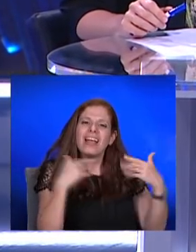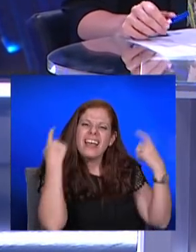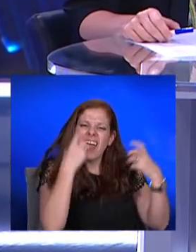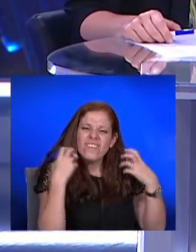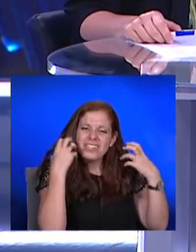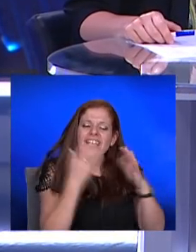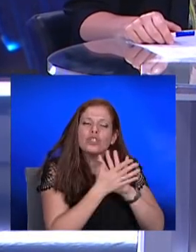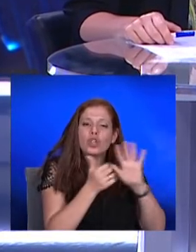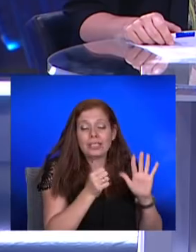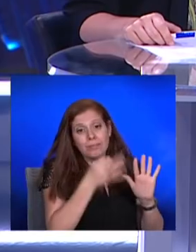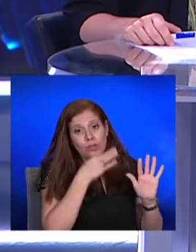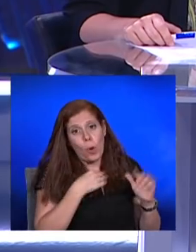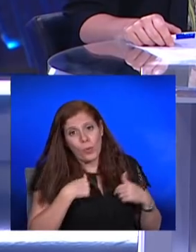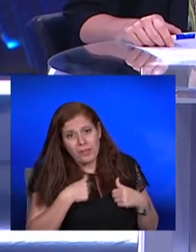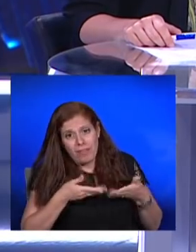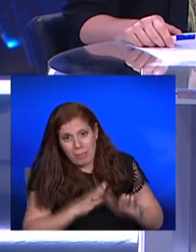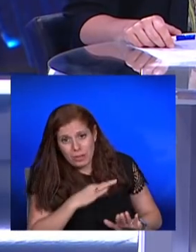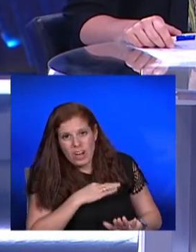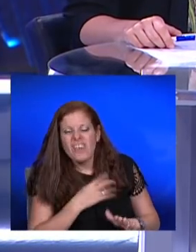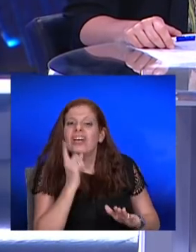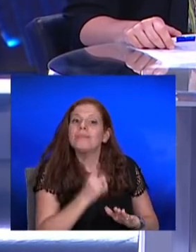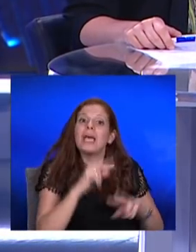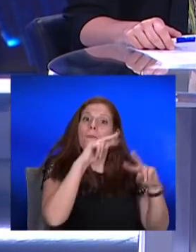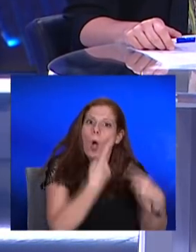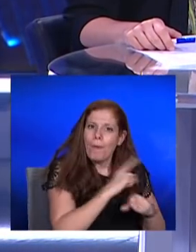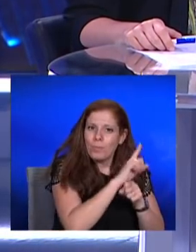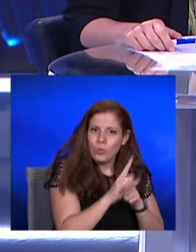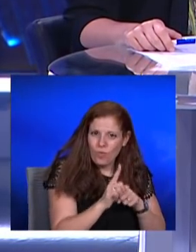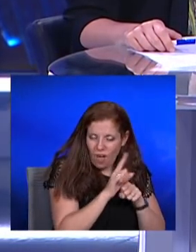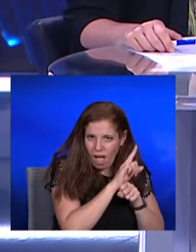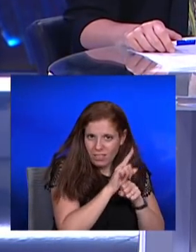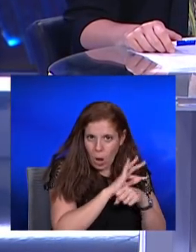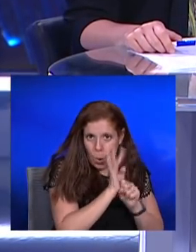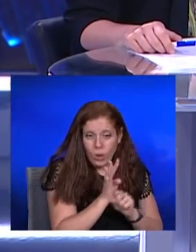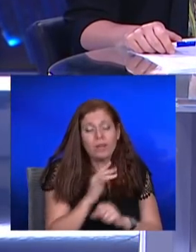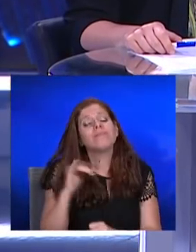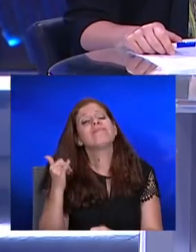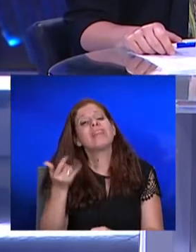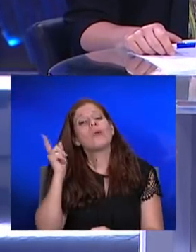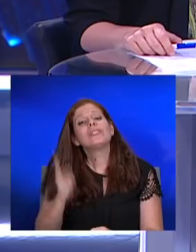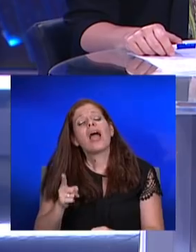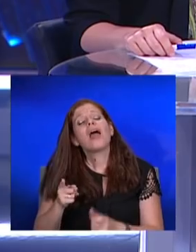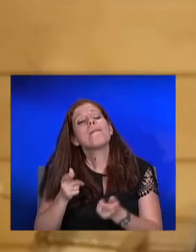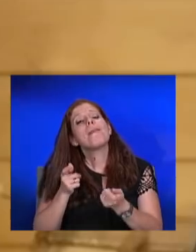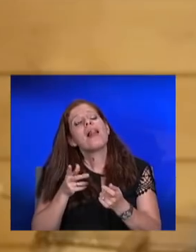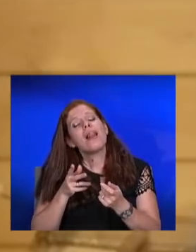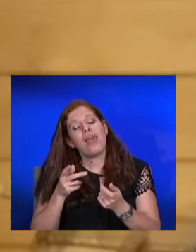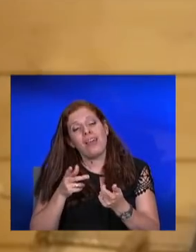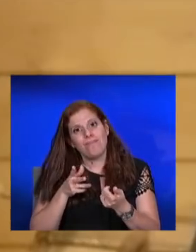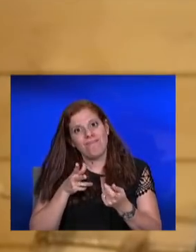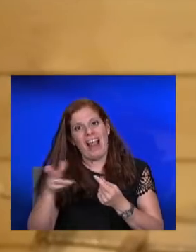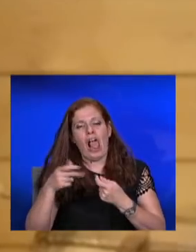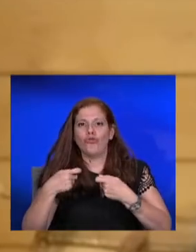הקורונה. נכון, נכון. היינו אמורים להשיק אותו באפריל בהופעה חגיגית,